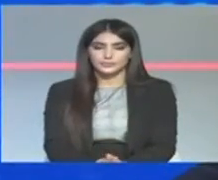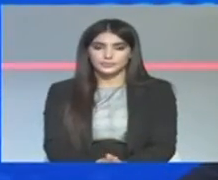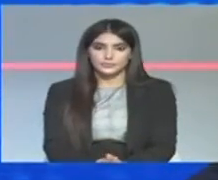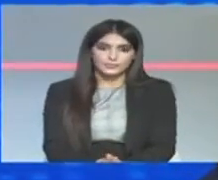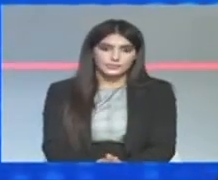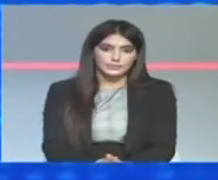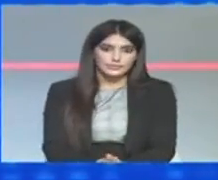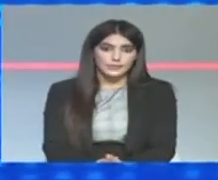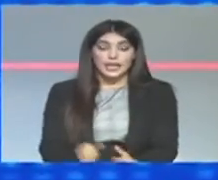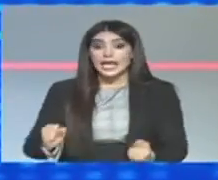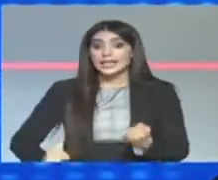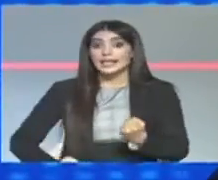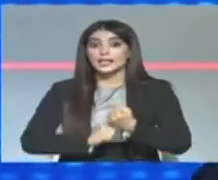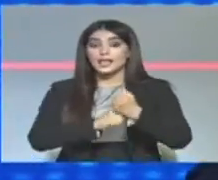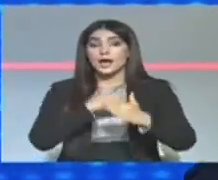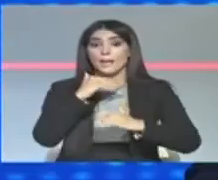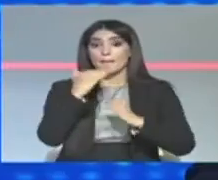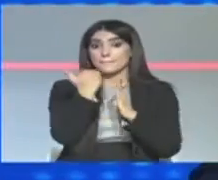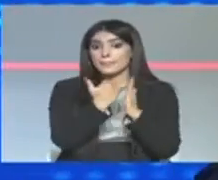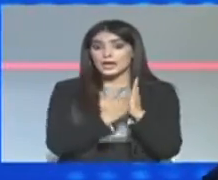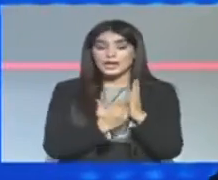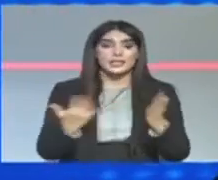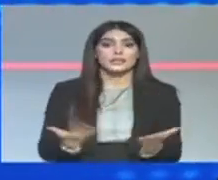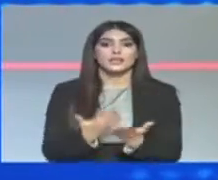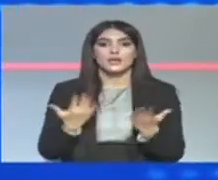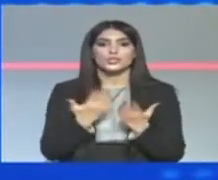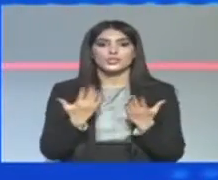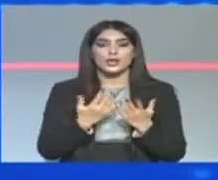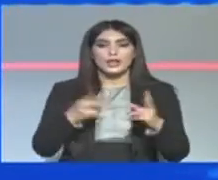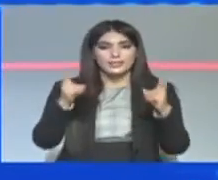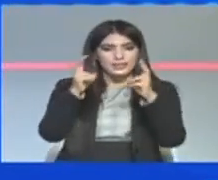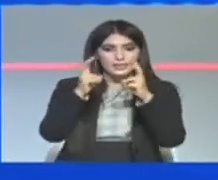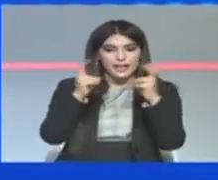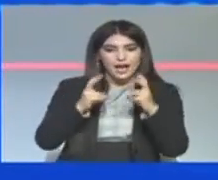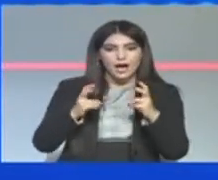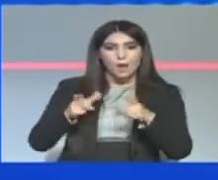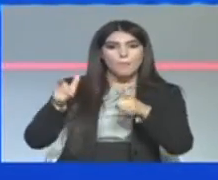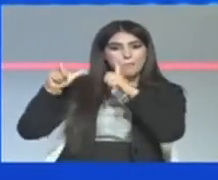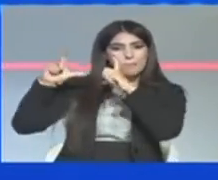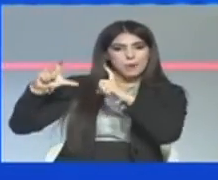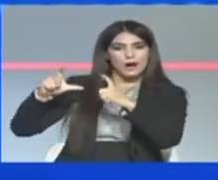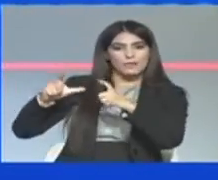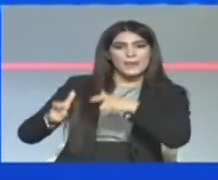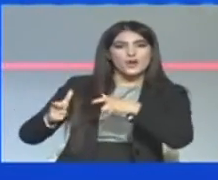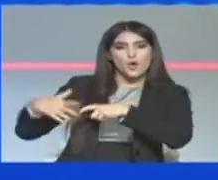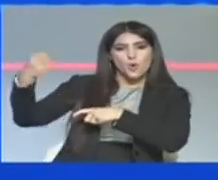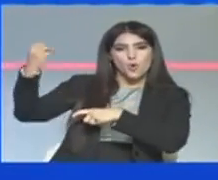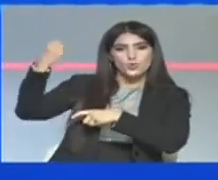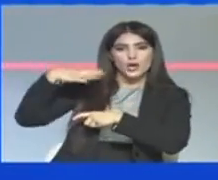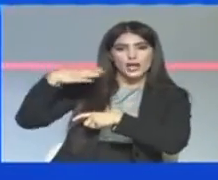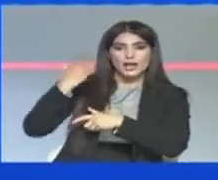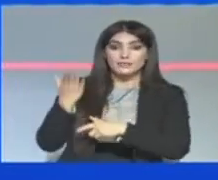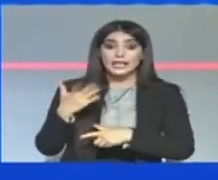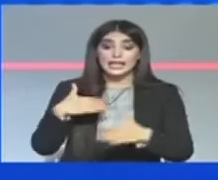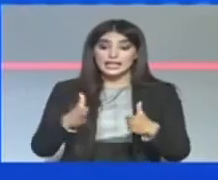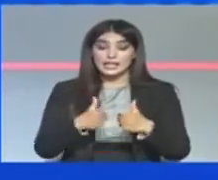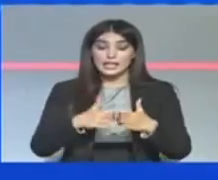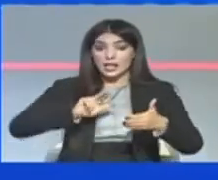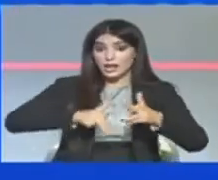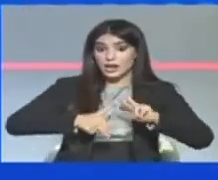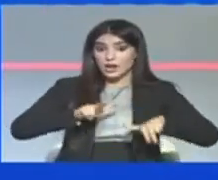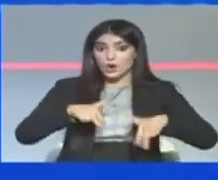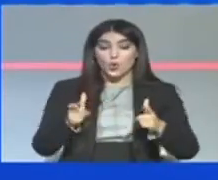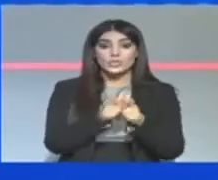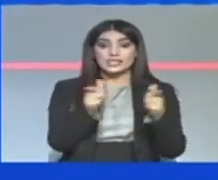دعما لبرنامج التشجيع على استخدام الطاقه الشمسيه اليوم اتفاقيه تعاون بين وزاره الصناعه